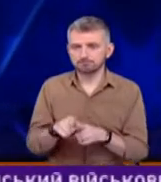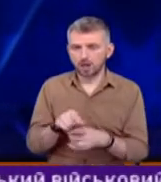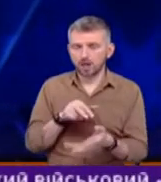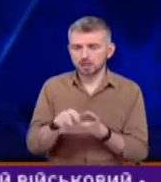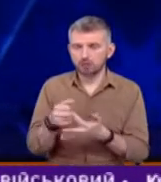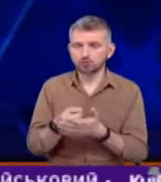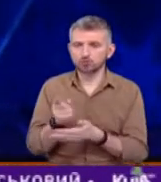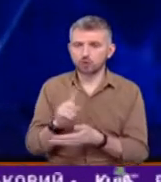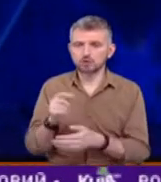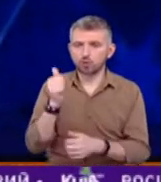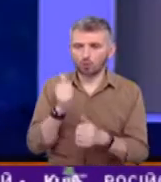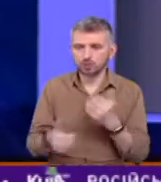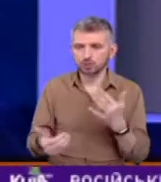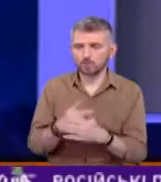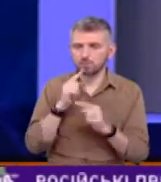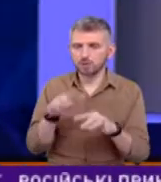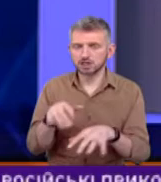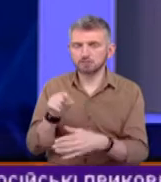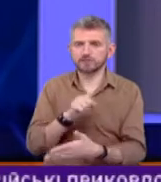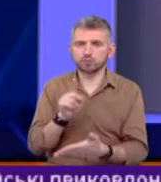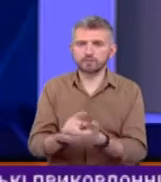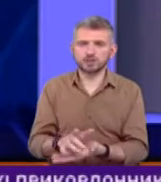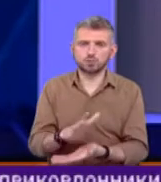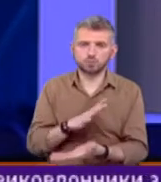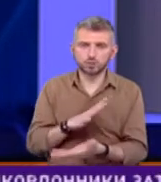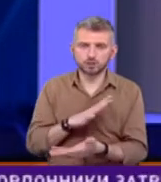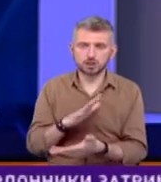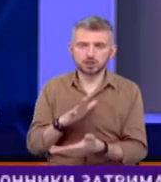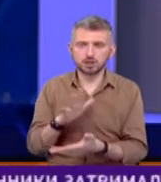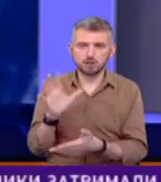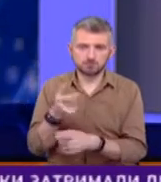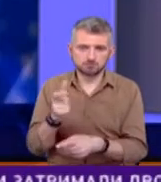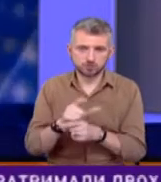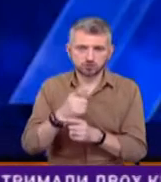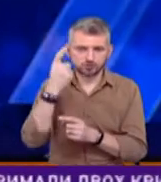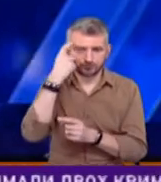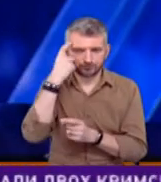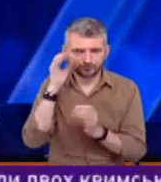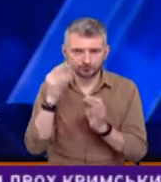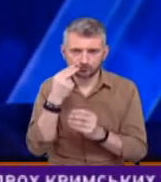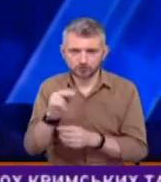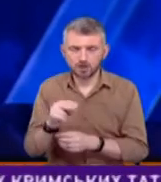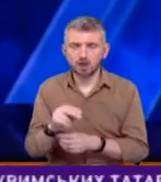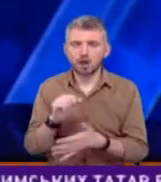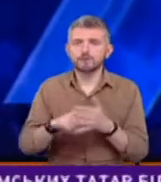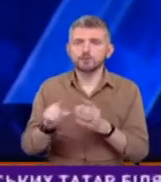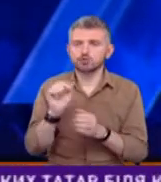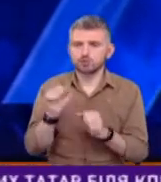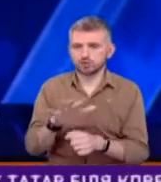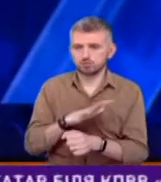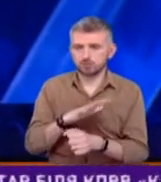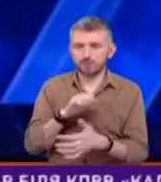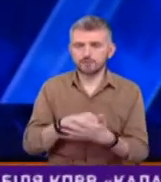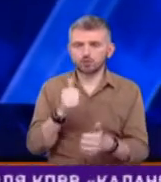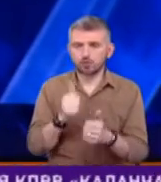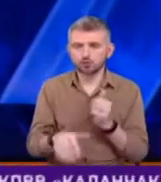того, що кожен новий парламент, він повинен бути все свідоміший і свідоміший. А від чого він може стати таким? Від